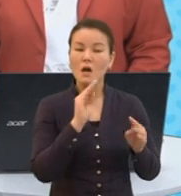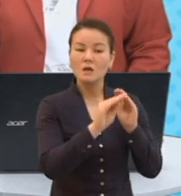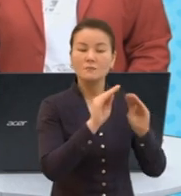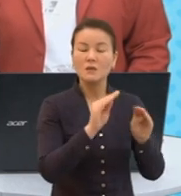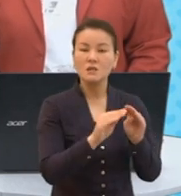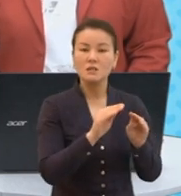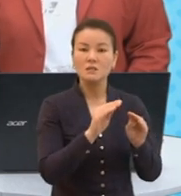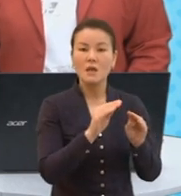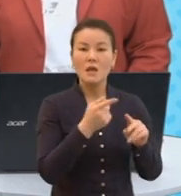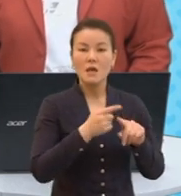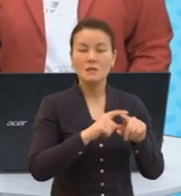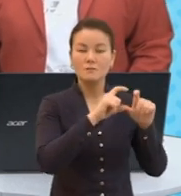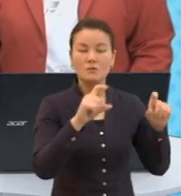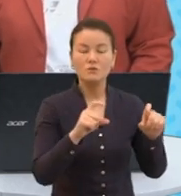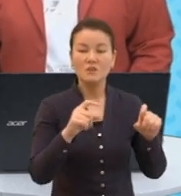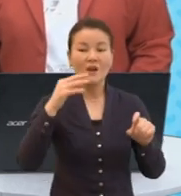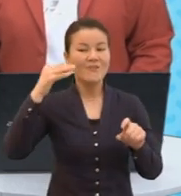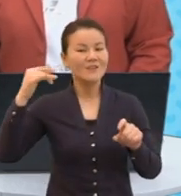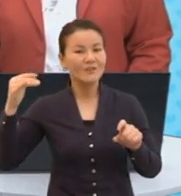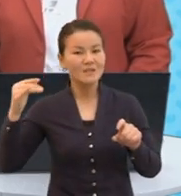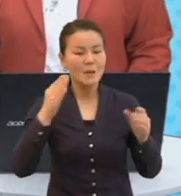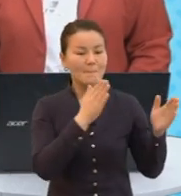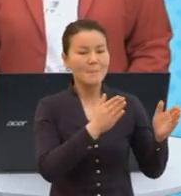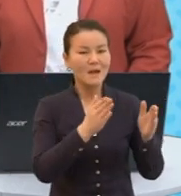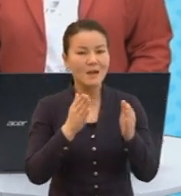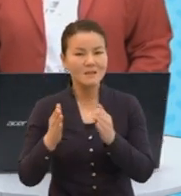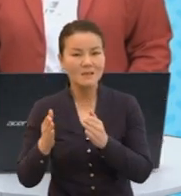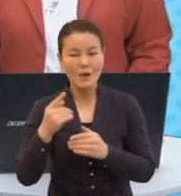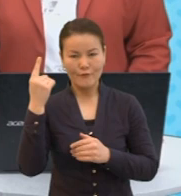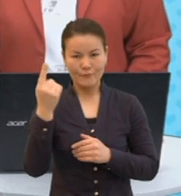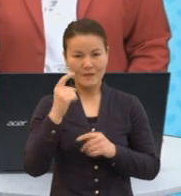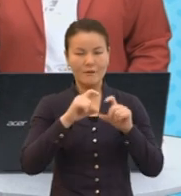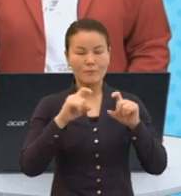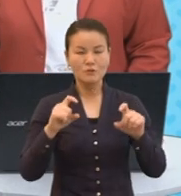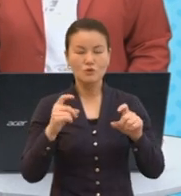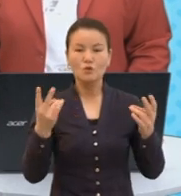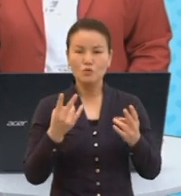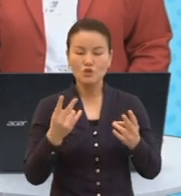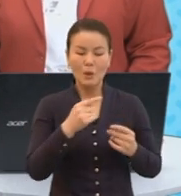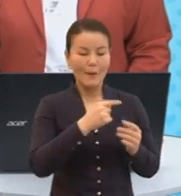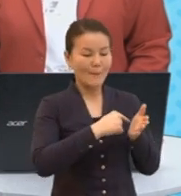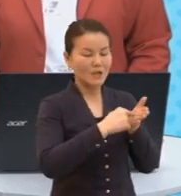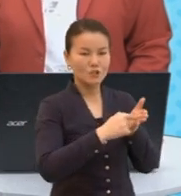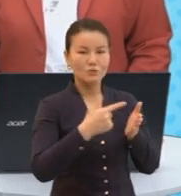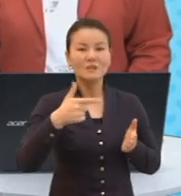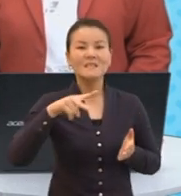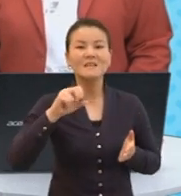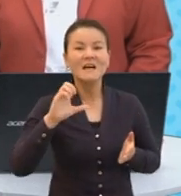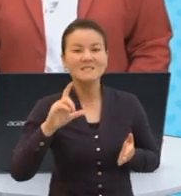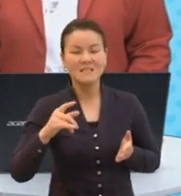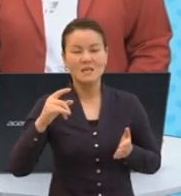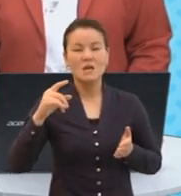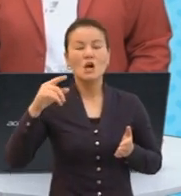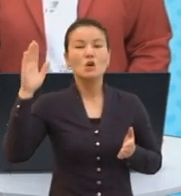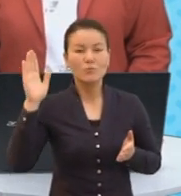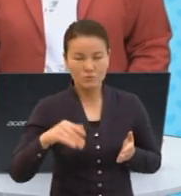эти пословицы в алфавитном порядке. В первой пословице нужно подчеркнуть гласные буквы, а во